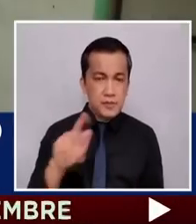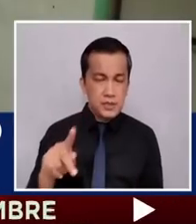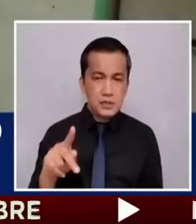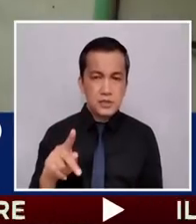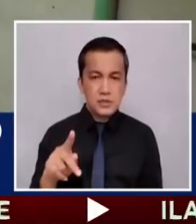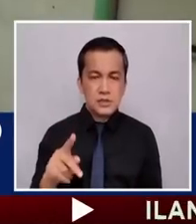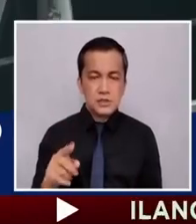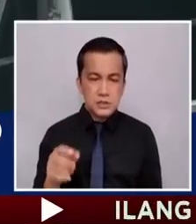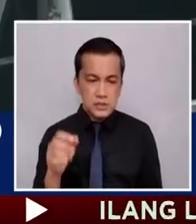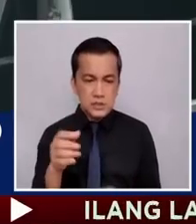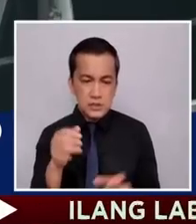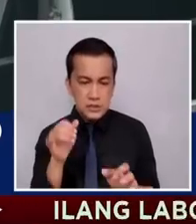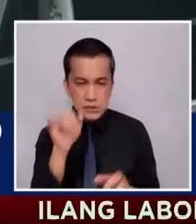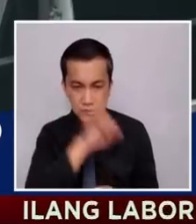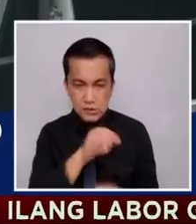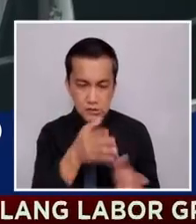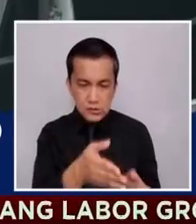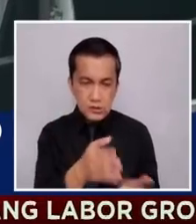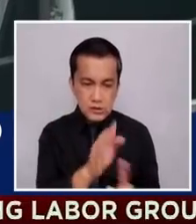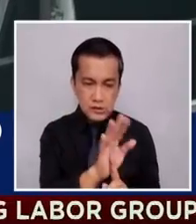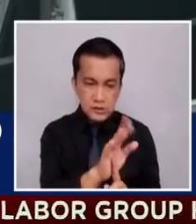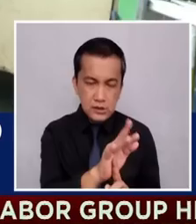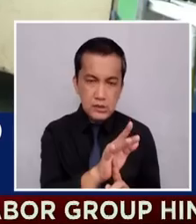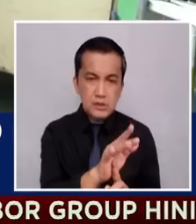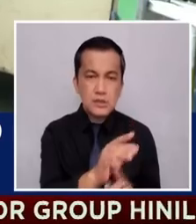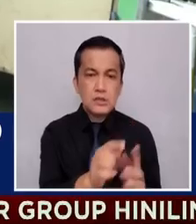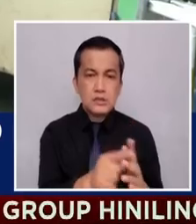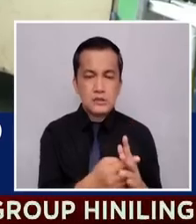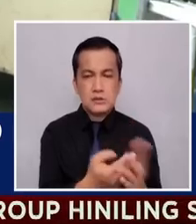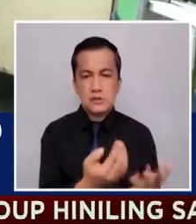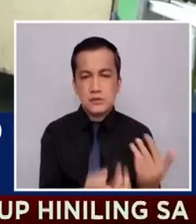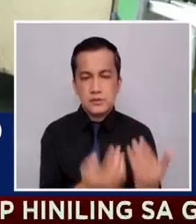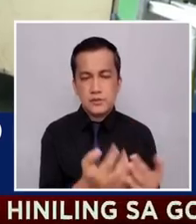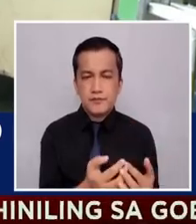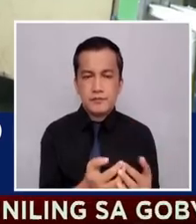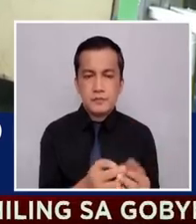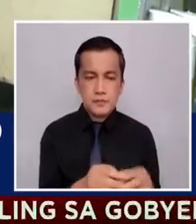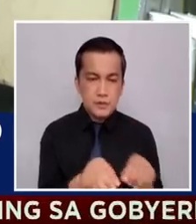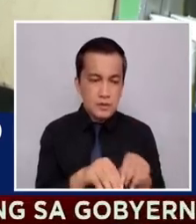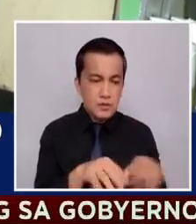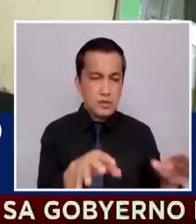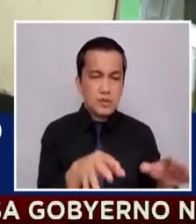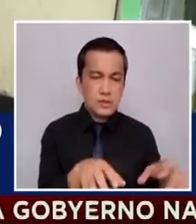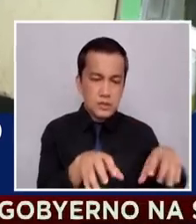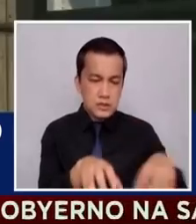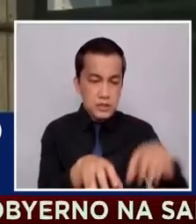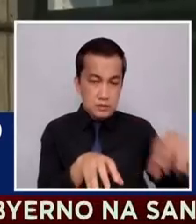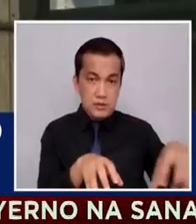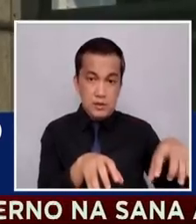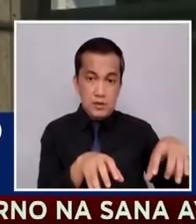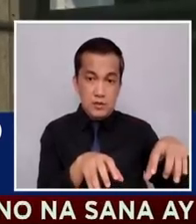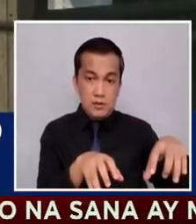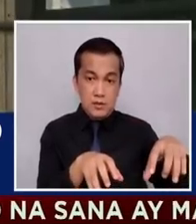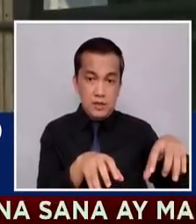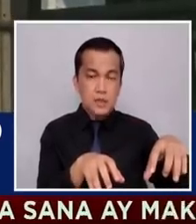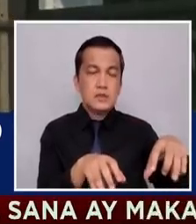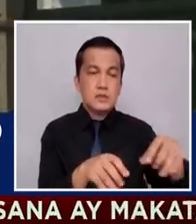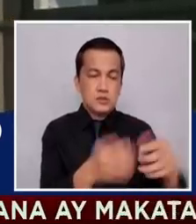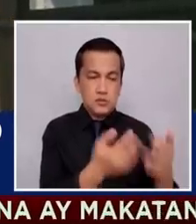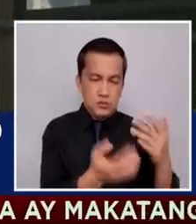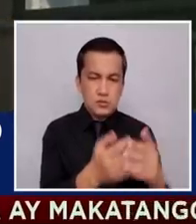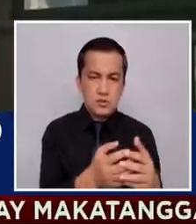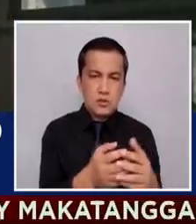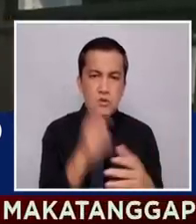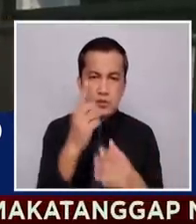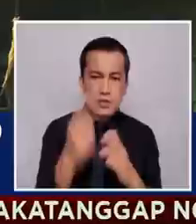isang naiwang nakasinding kandila ang pinagmulan ng apoy. Nadamay rin sa sunog ang katabing bahay. Tumagal ng isang oras ang